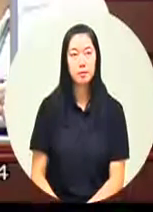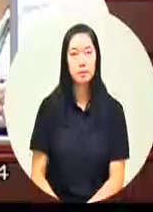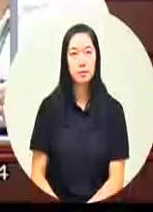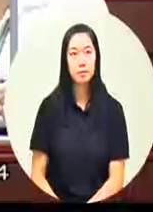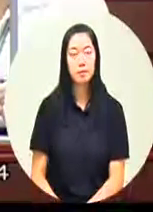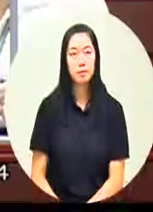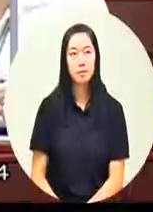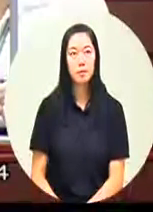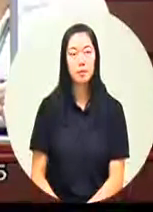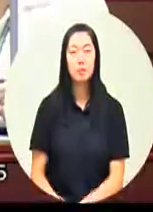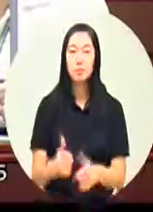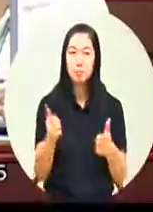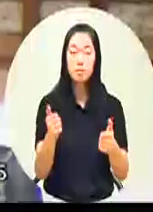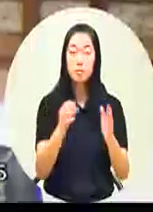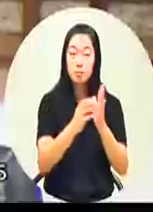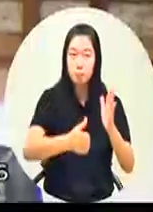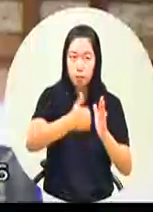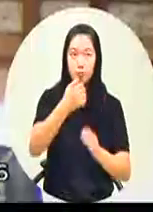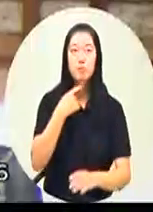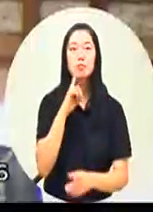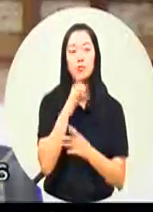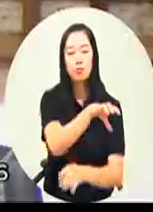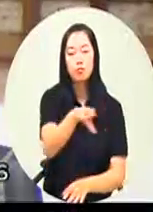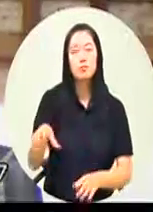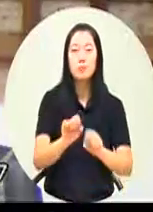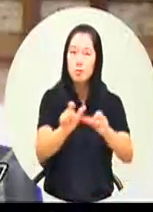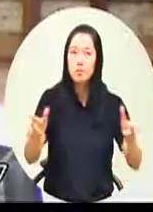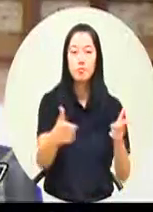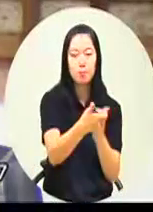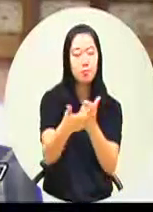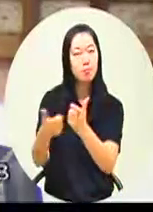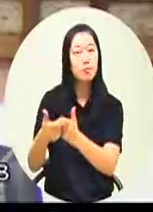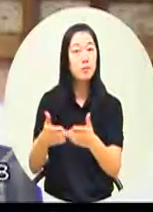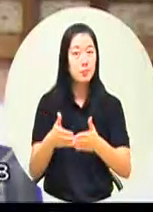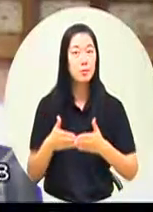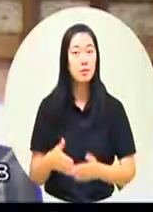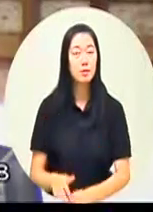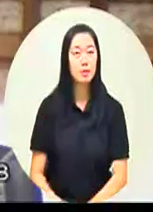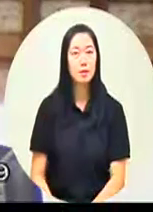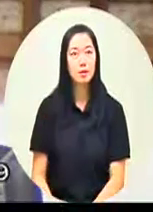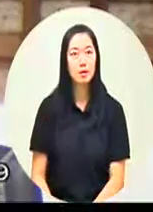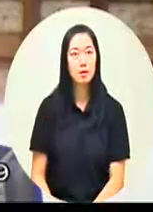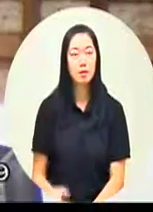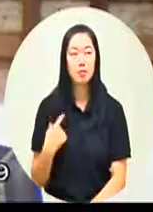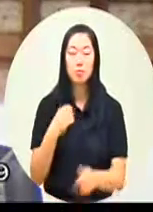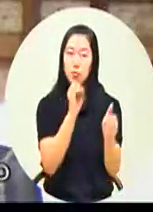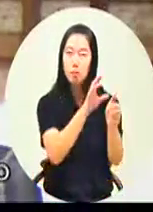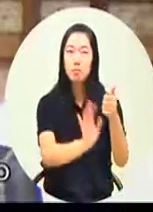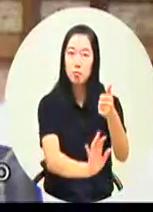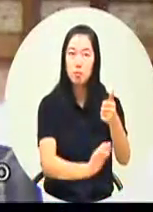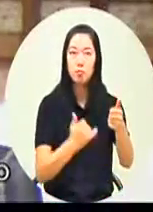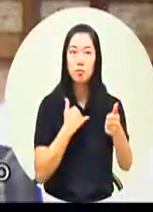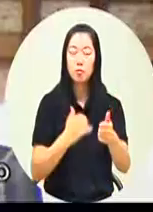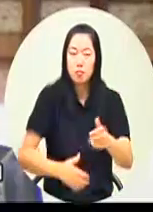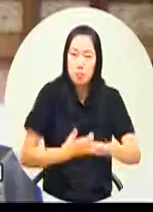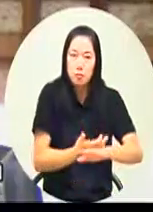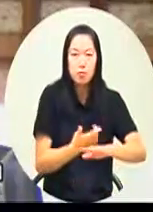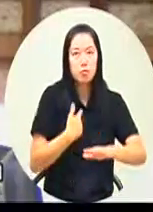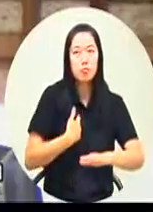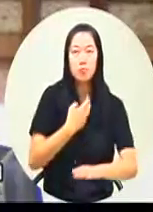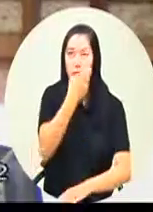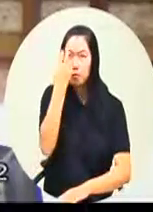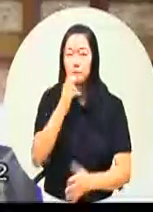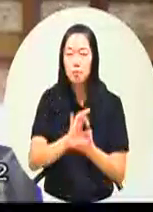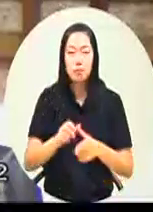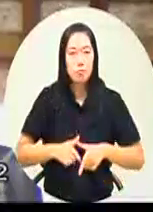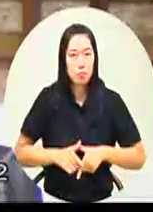谢谢哈，谢谢局长哈，因地制宜啦哈，你去交代我们的同仁哈，用心去观察一下，